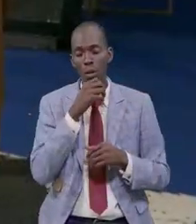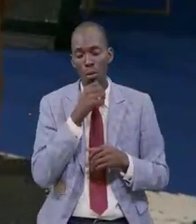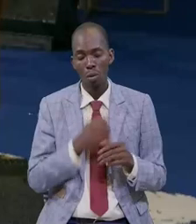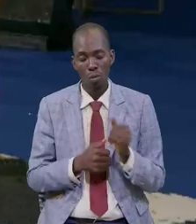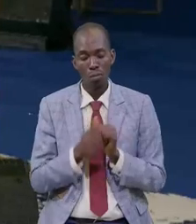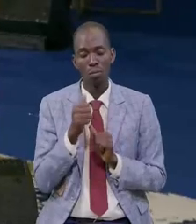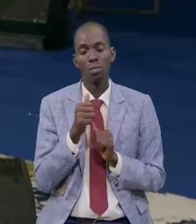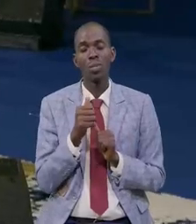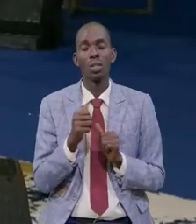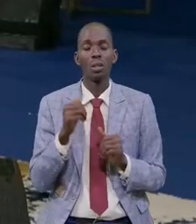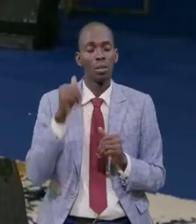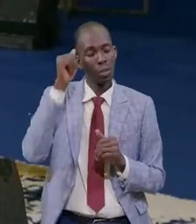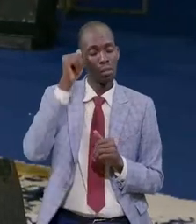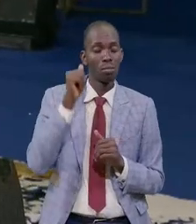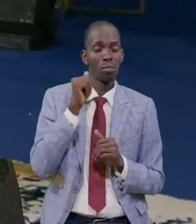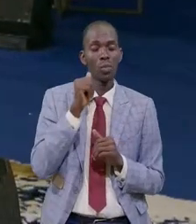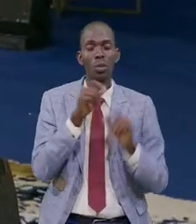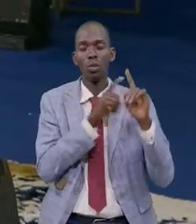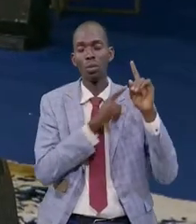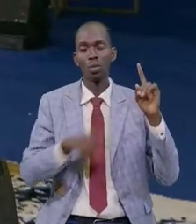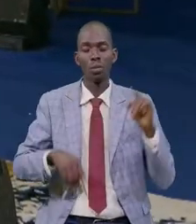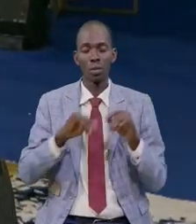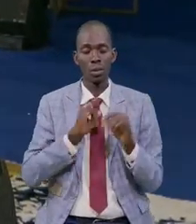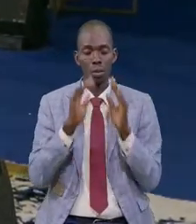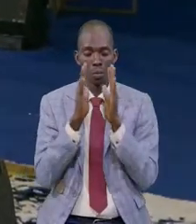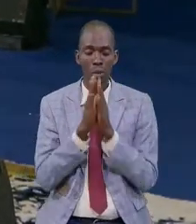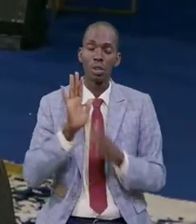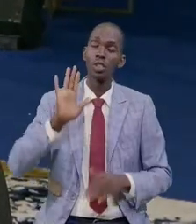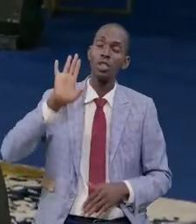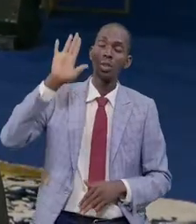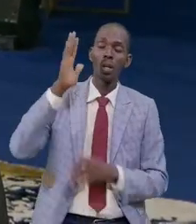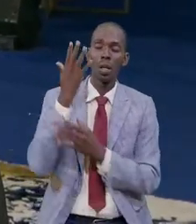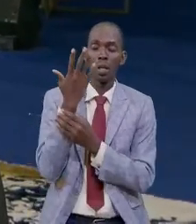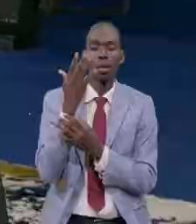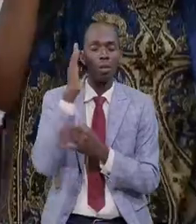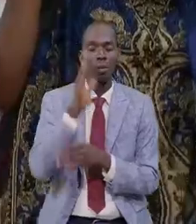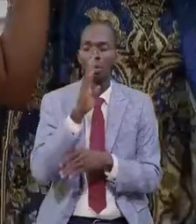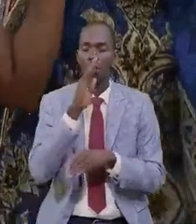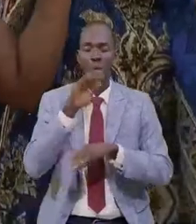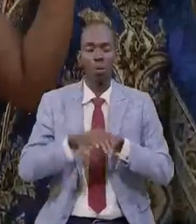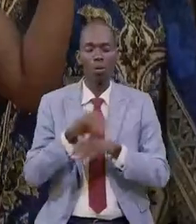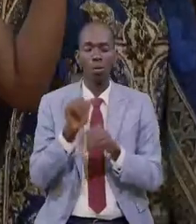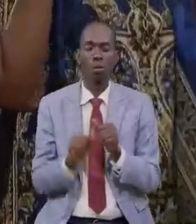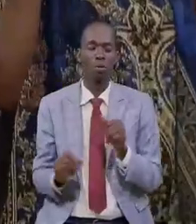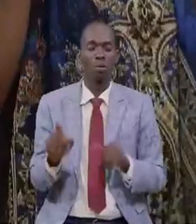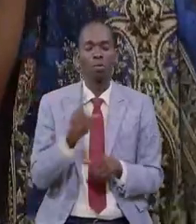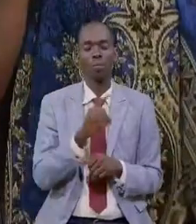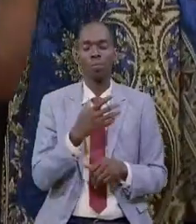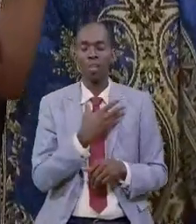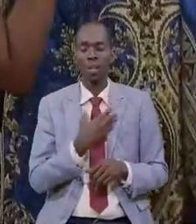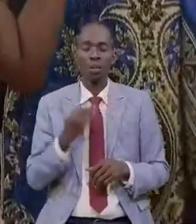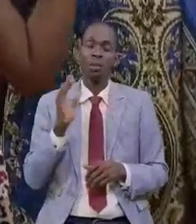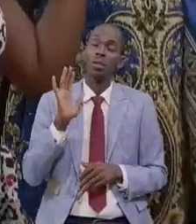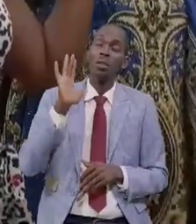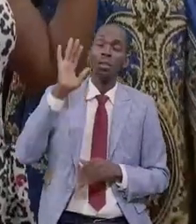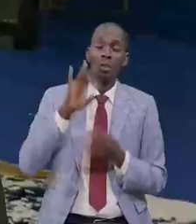vieux adulte seigneur je prie que ta main soit sur chacun et que